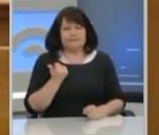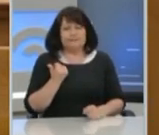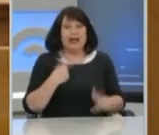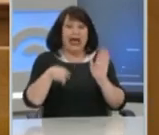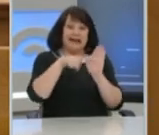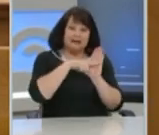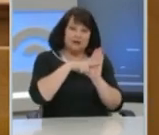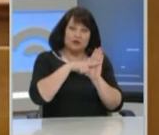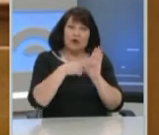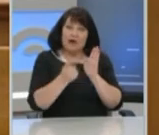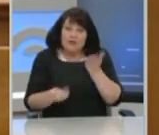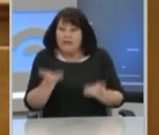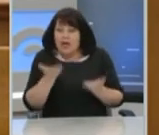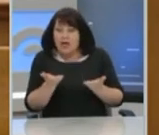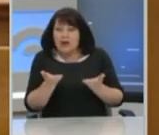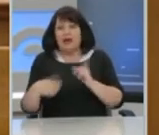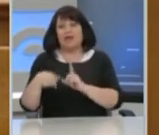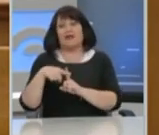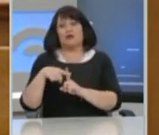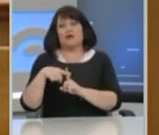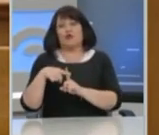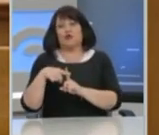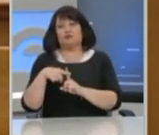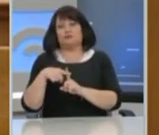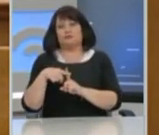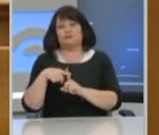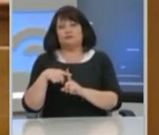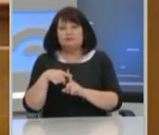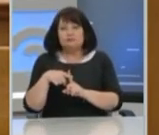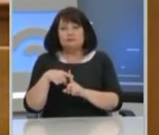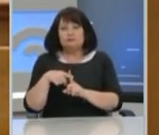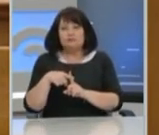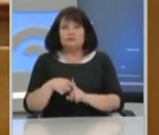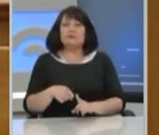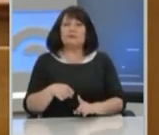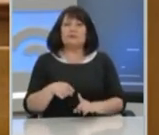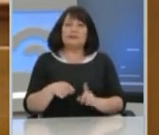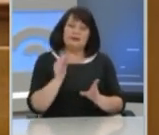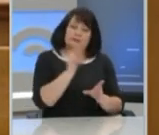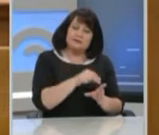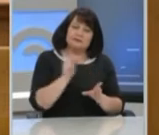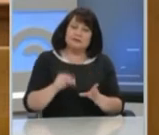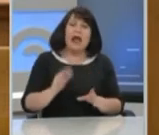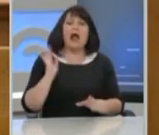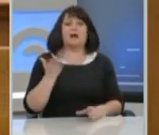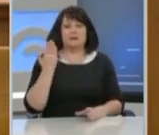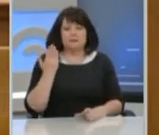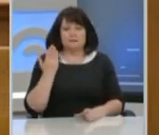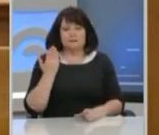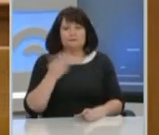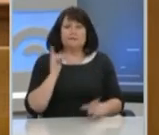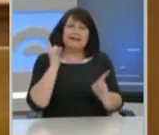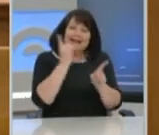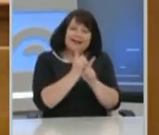αρνητικό μέτρο που ψηφίζουμε σήμερα θα ψηφίζετε και ένα ισόποσο θετικό, και ιδίως όταν